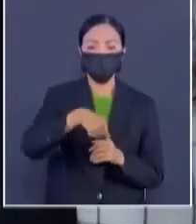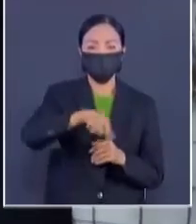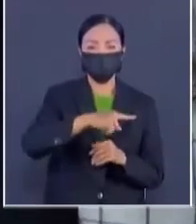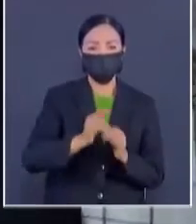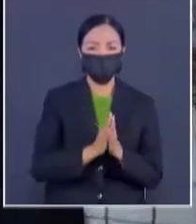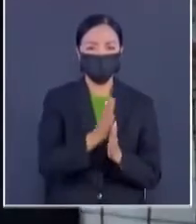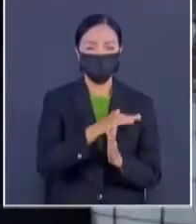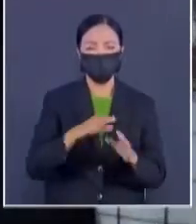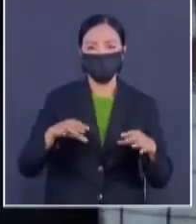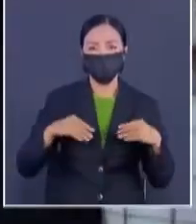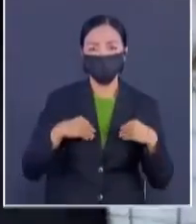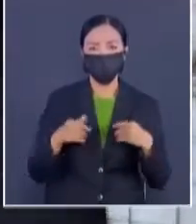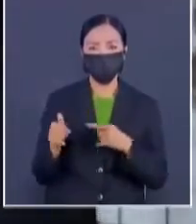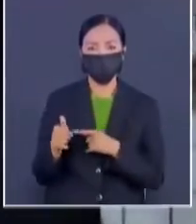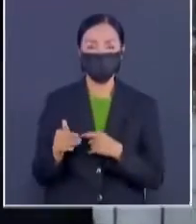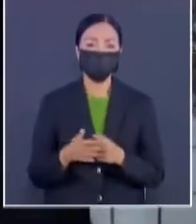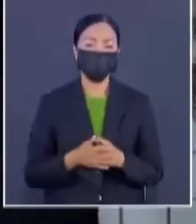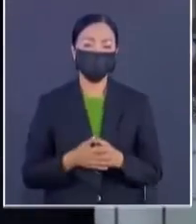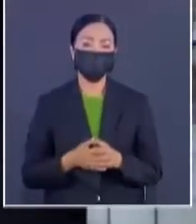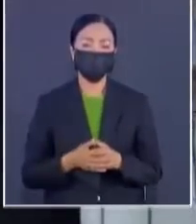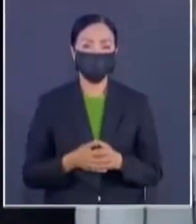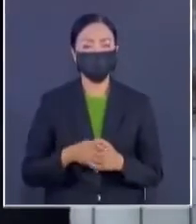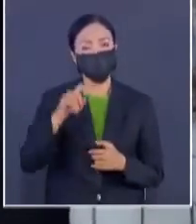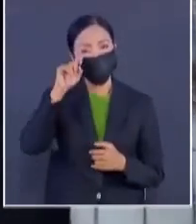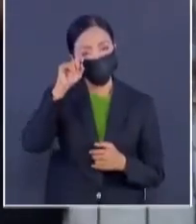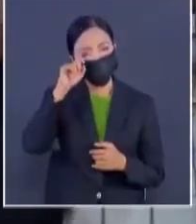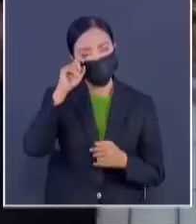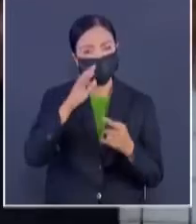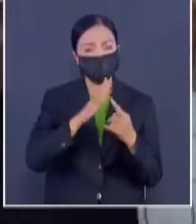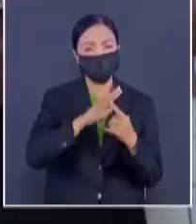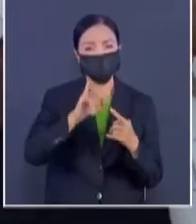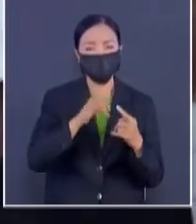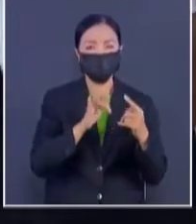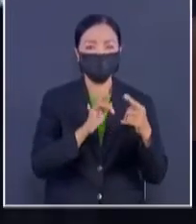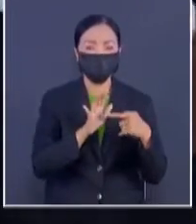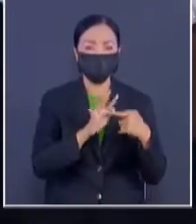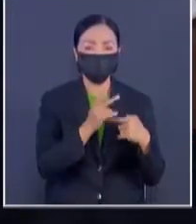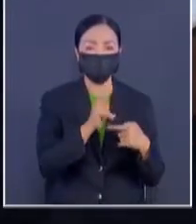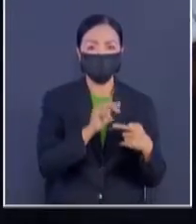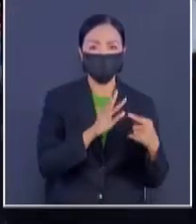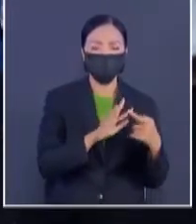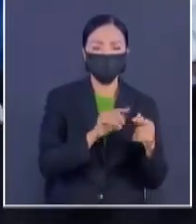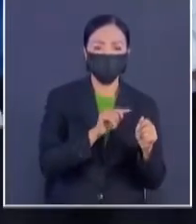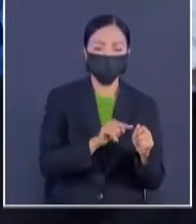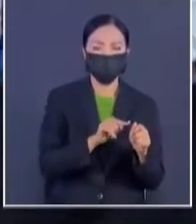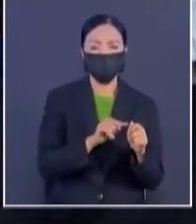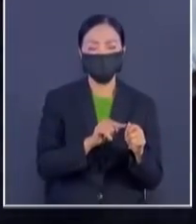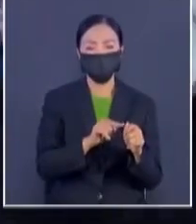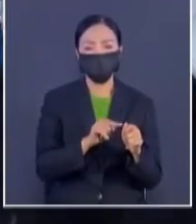งการสงฆ์ครับล่าสุดเจ้าคณะอำเภอเจ้าคณะตำบลและเจ้าอาวาสจากวัดต่างๆ